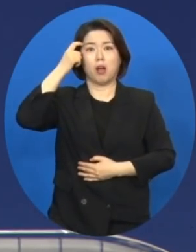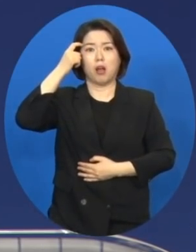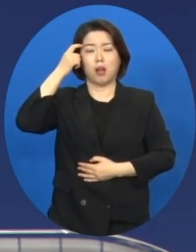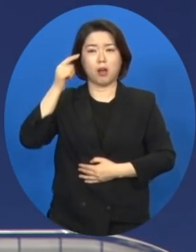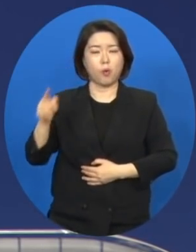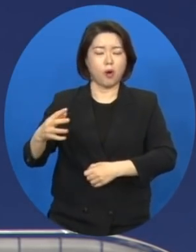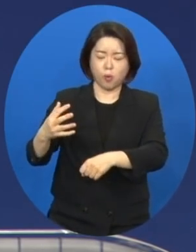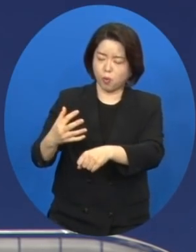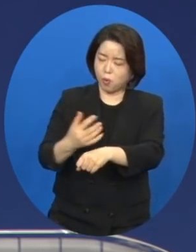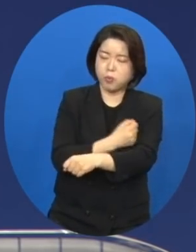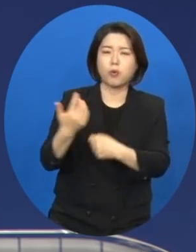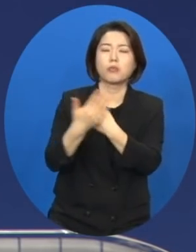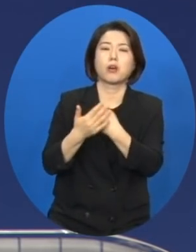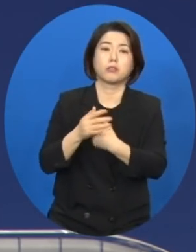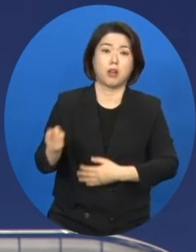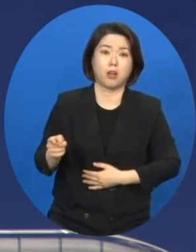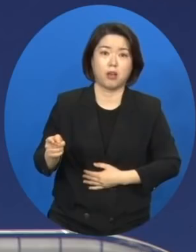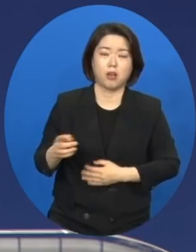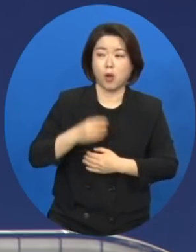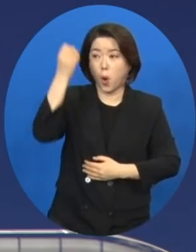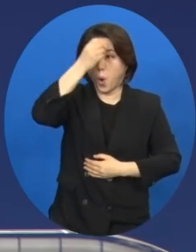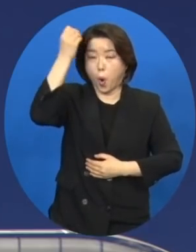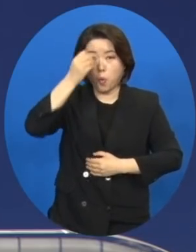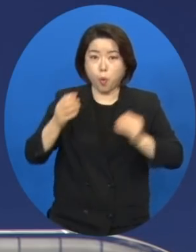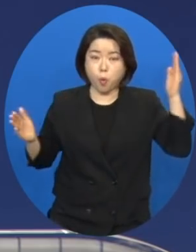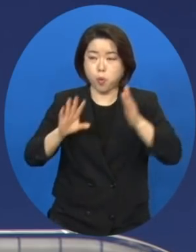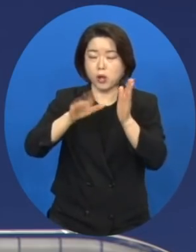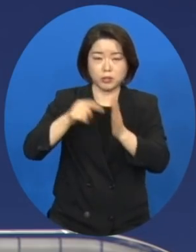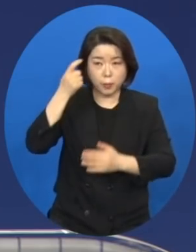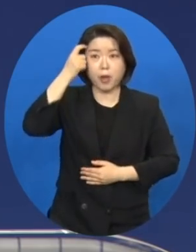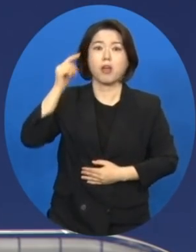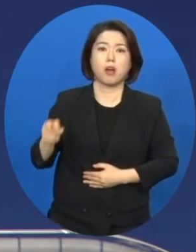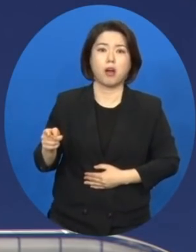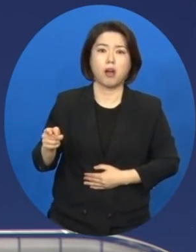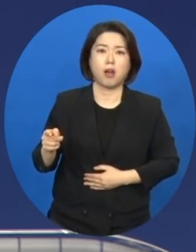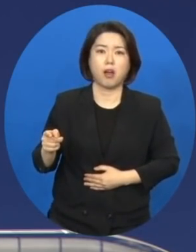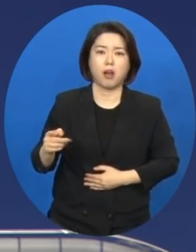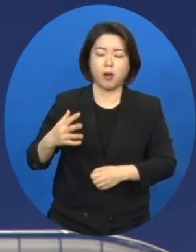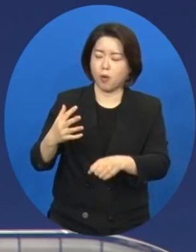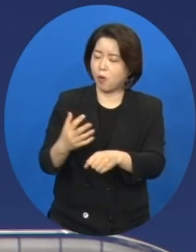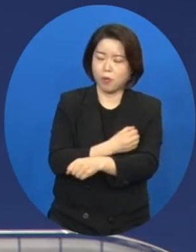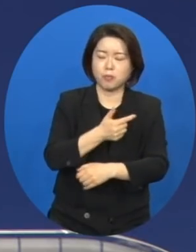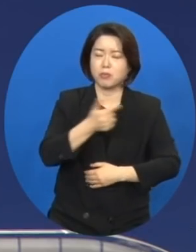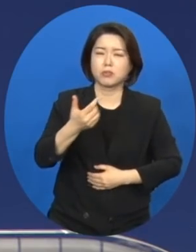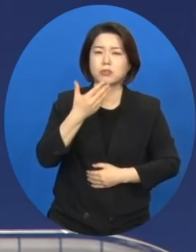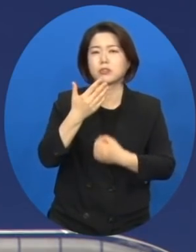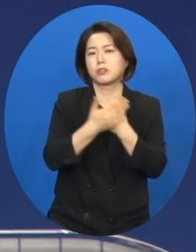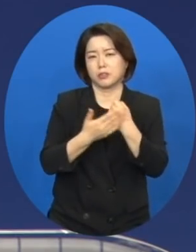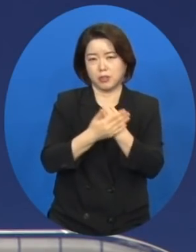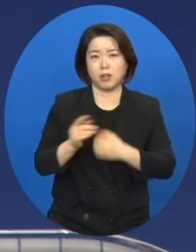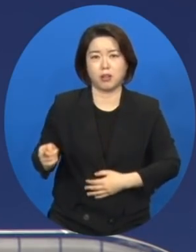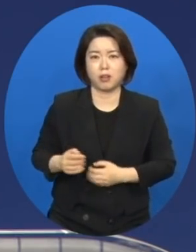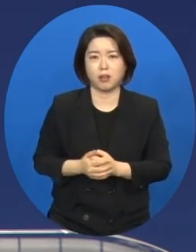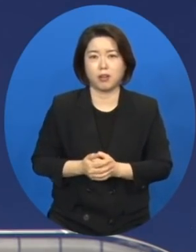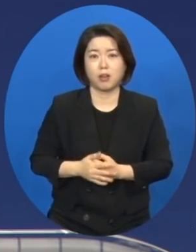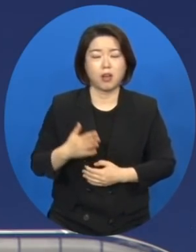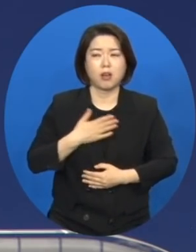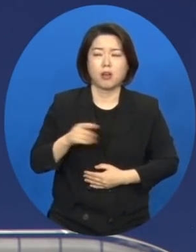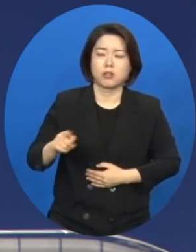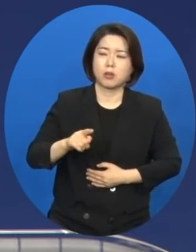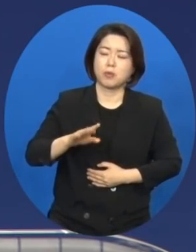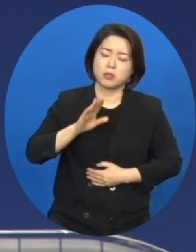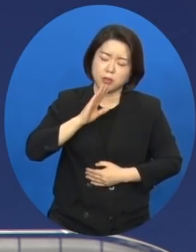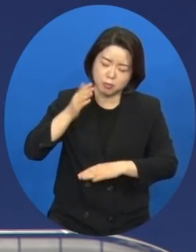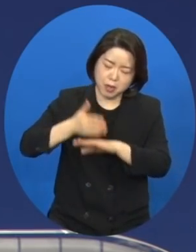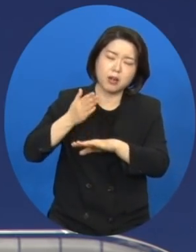엄청난 은혜죠. 이걸 고등학교 때 깨달았다고. 얼마나 큰 은혜입니까? 저는 너무나